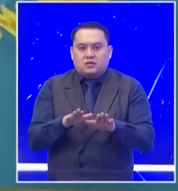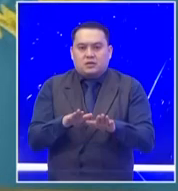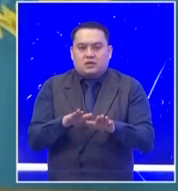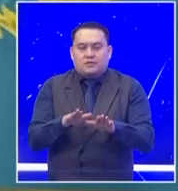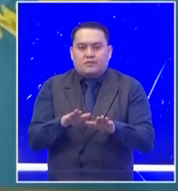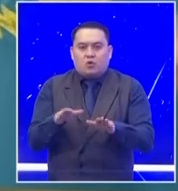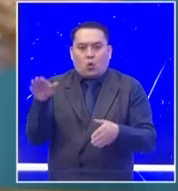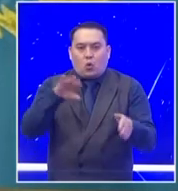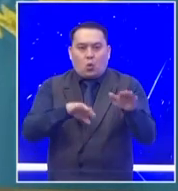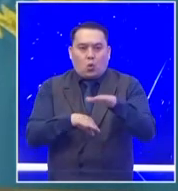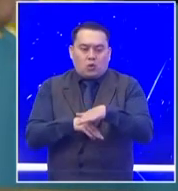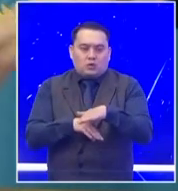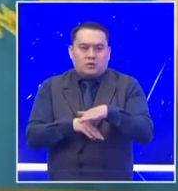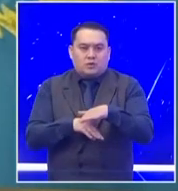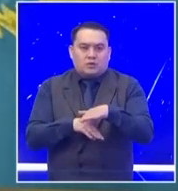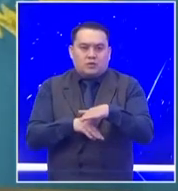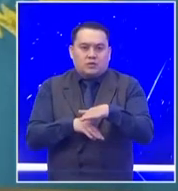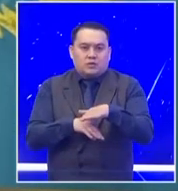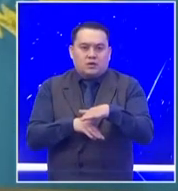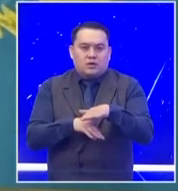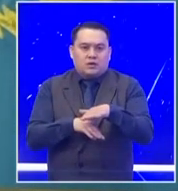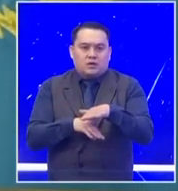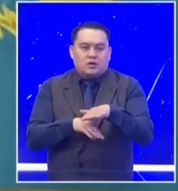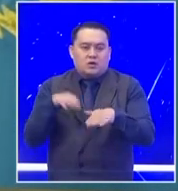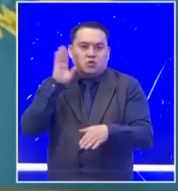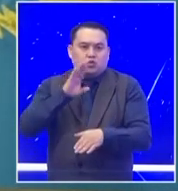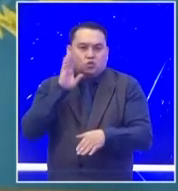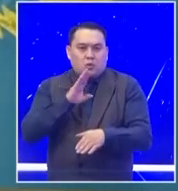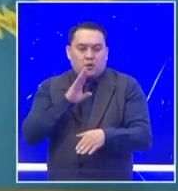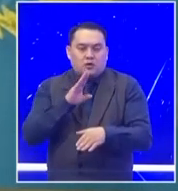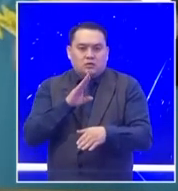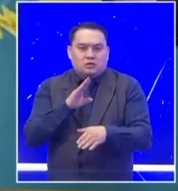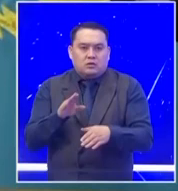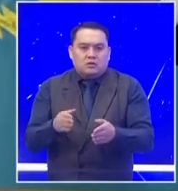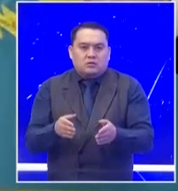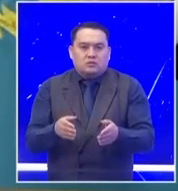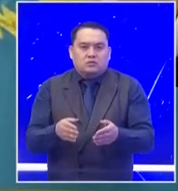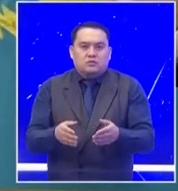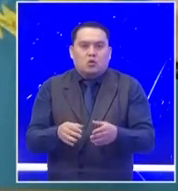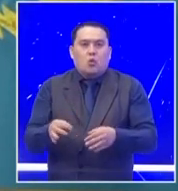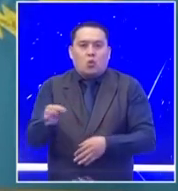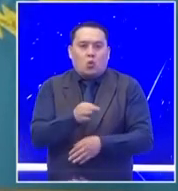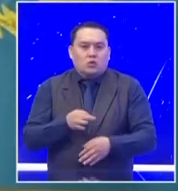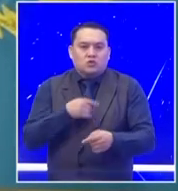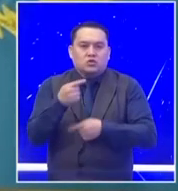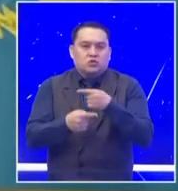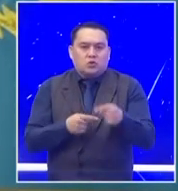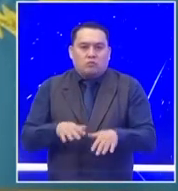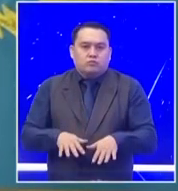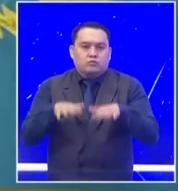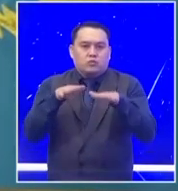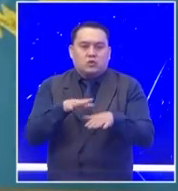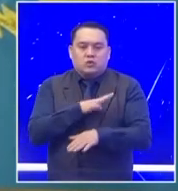гор. Блай. И она же там сугинде, что в Жиналып, в Сужерде, озеро воп, через дорогу перелива